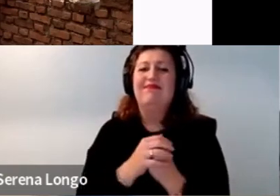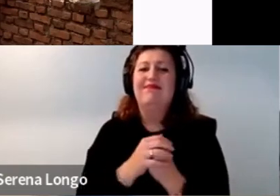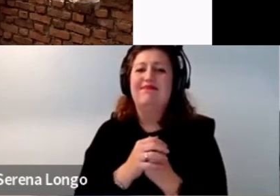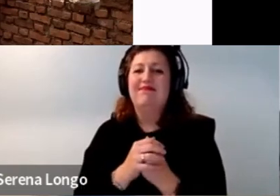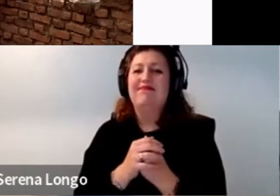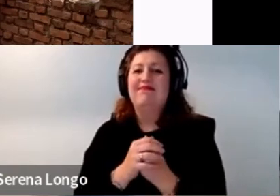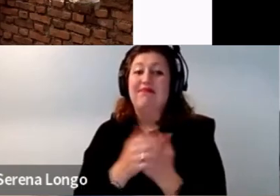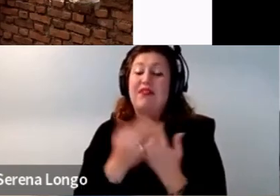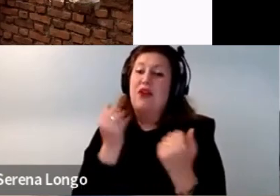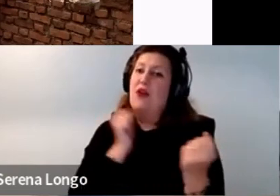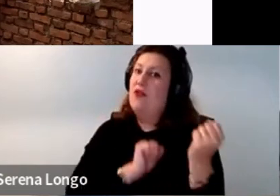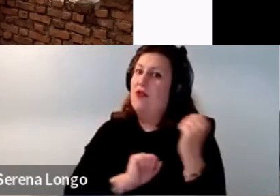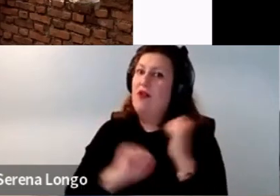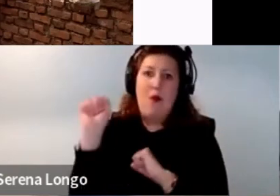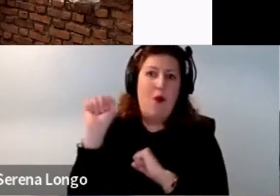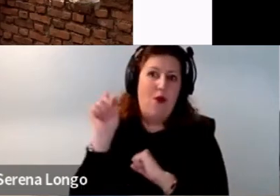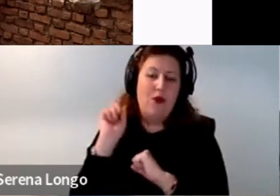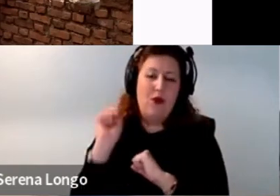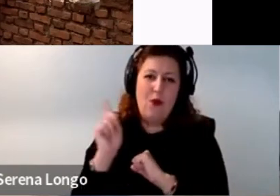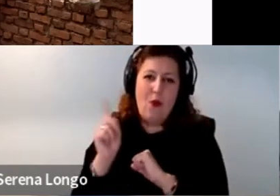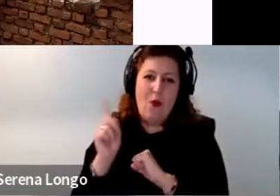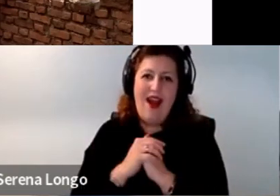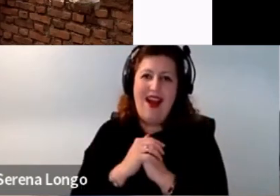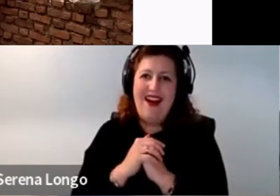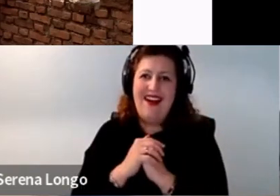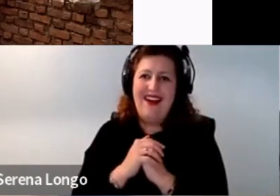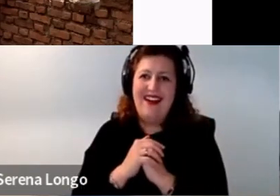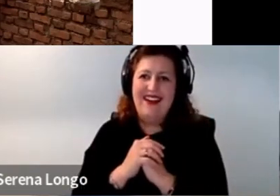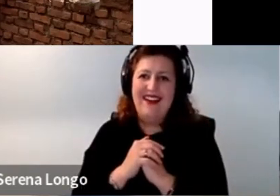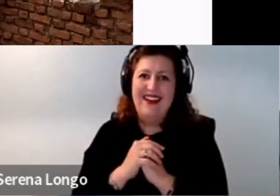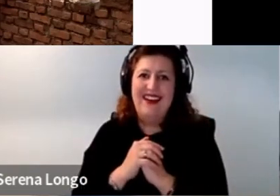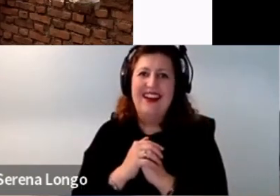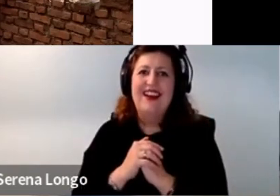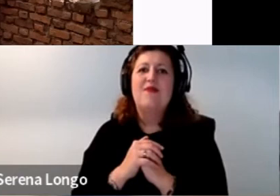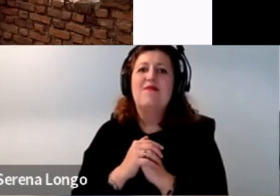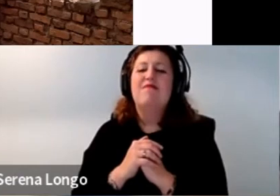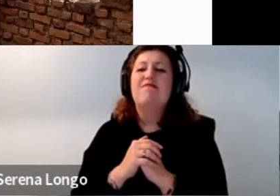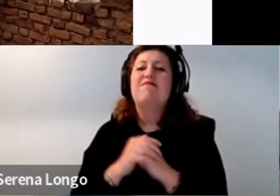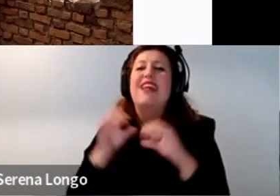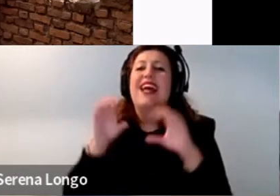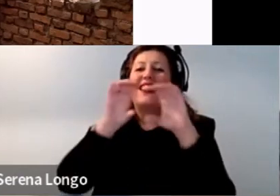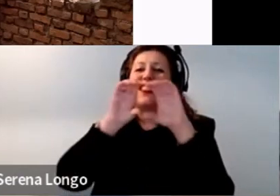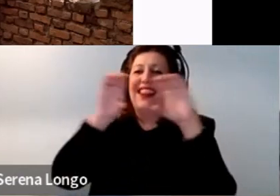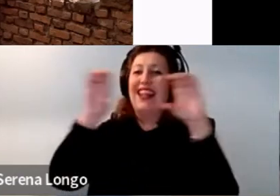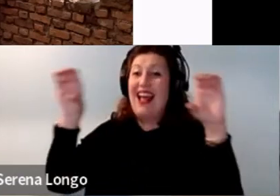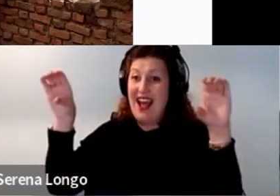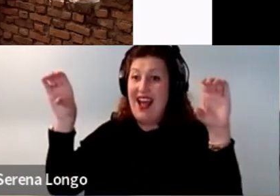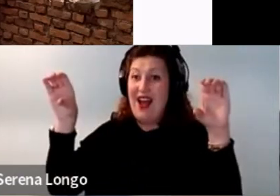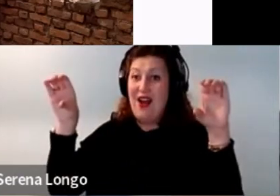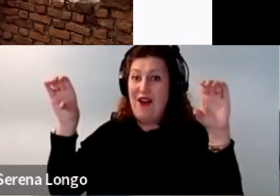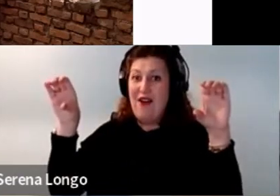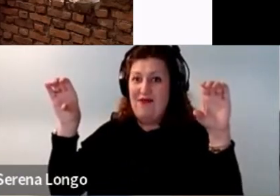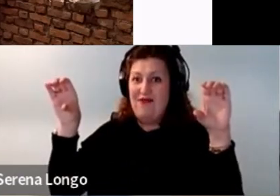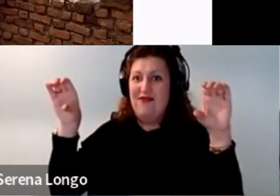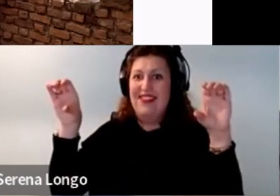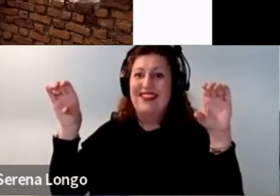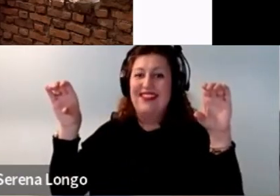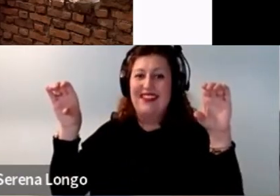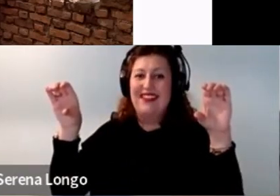la volta in cui hanno inserito la metà delle travi del tetto che erano